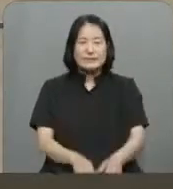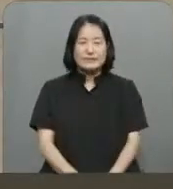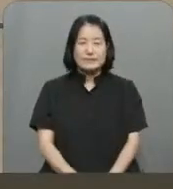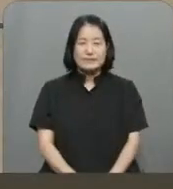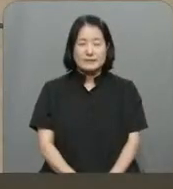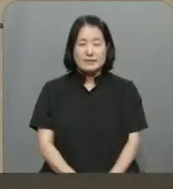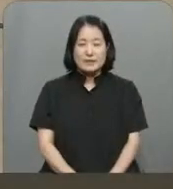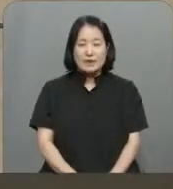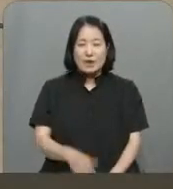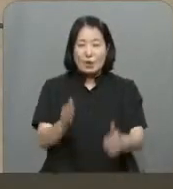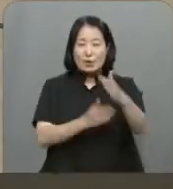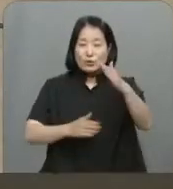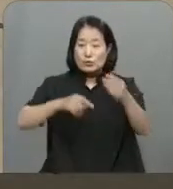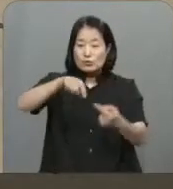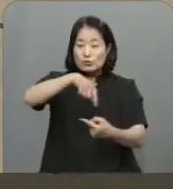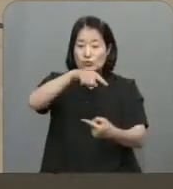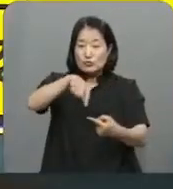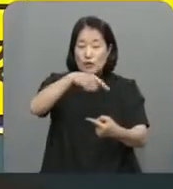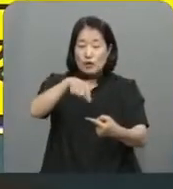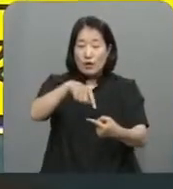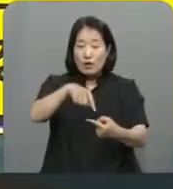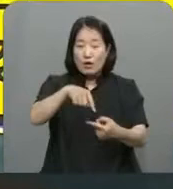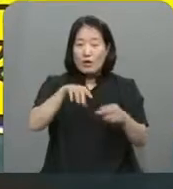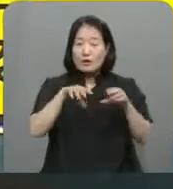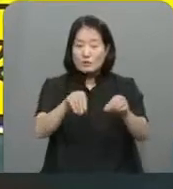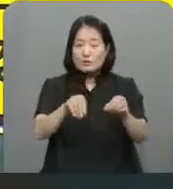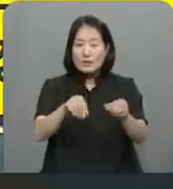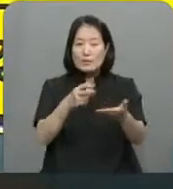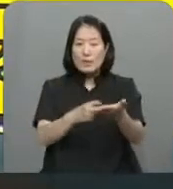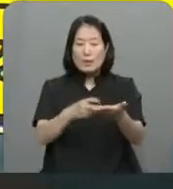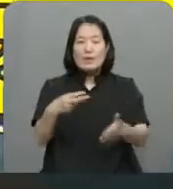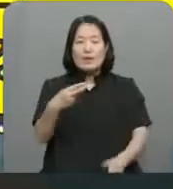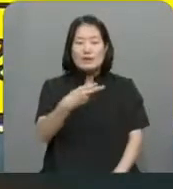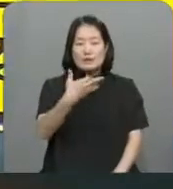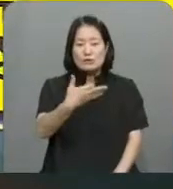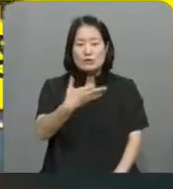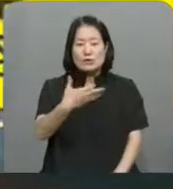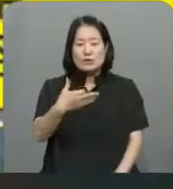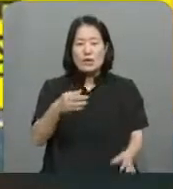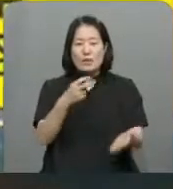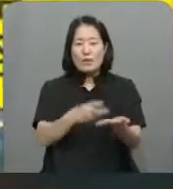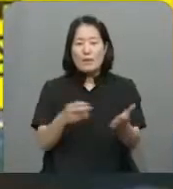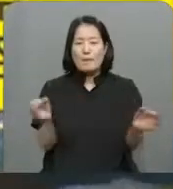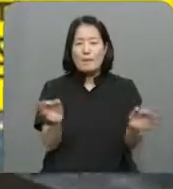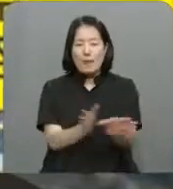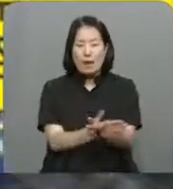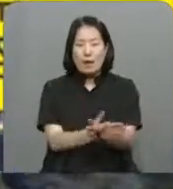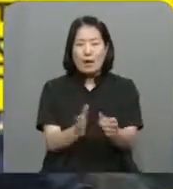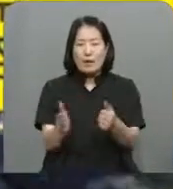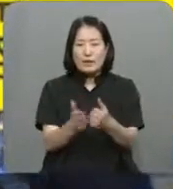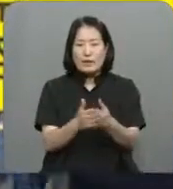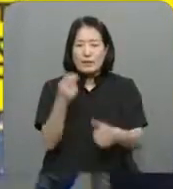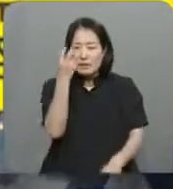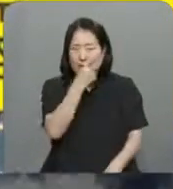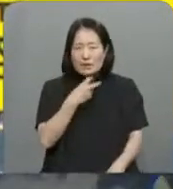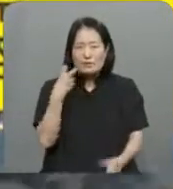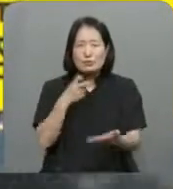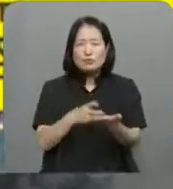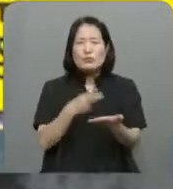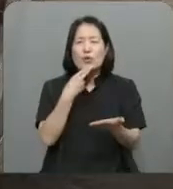개장 전 해수욕을 금지했던 규정도 2019년 법률 개정으로 없어져 법적 단속 근거도 없는